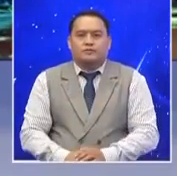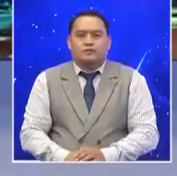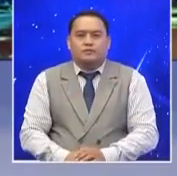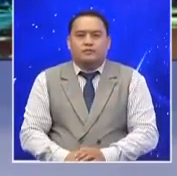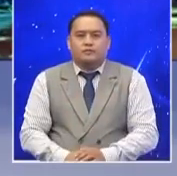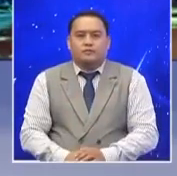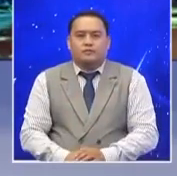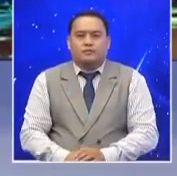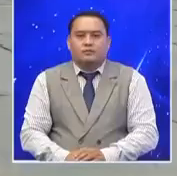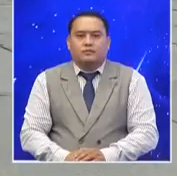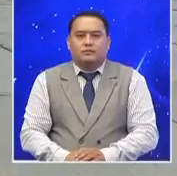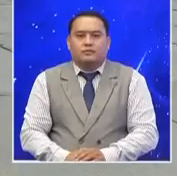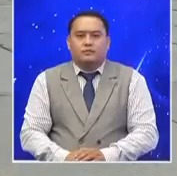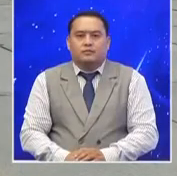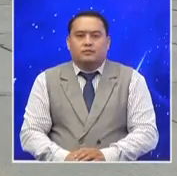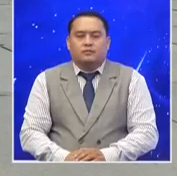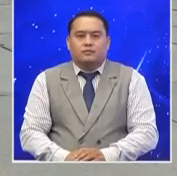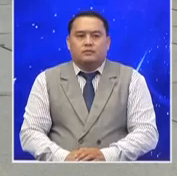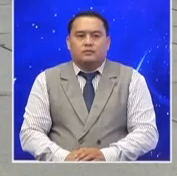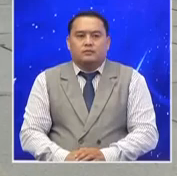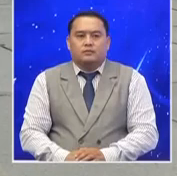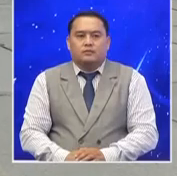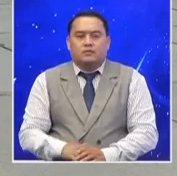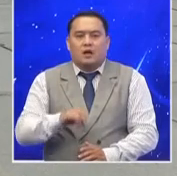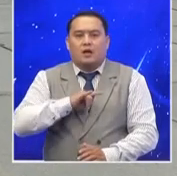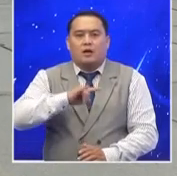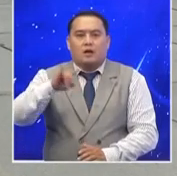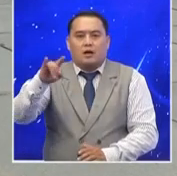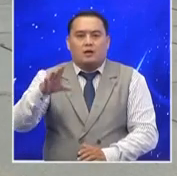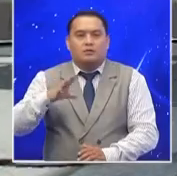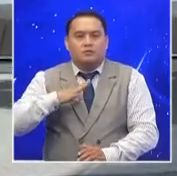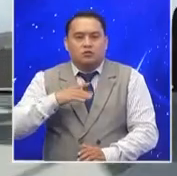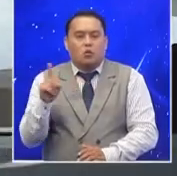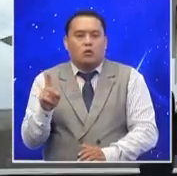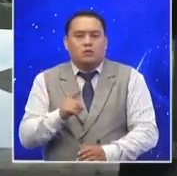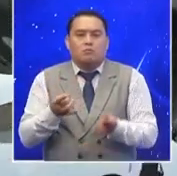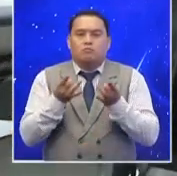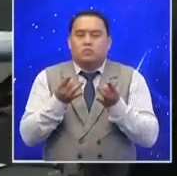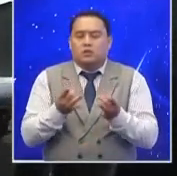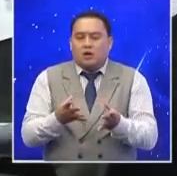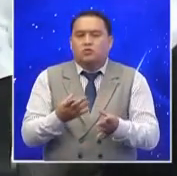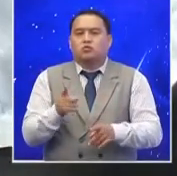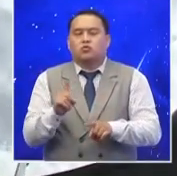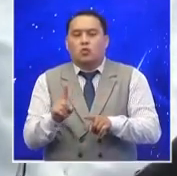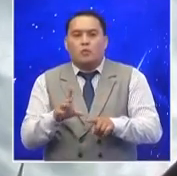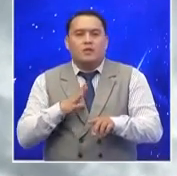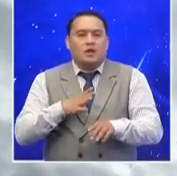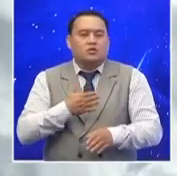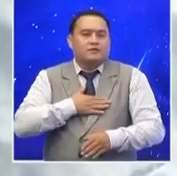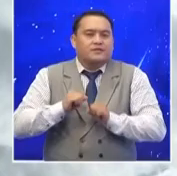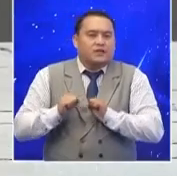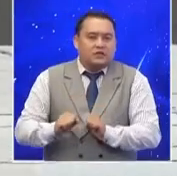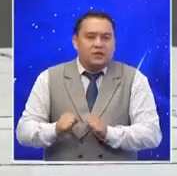Рустам Аралбаев. Оборона воздушных границ Отечества. Именно эта непростая задача ложится на плечи наших